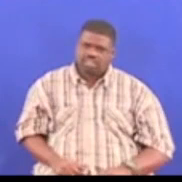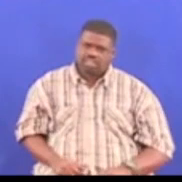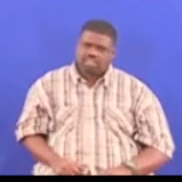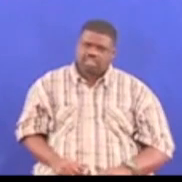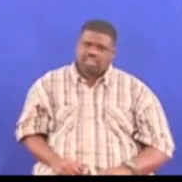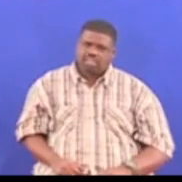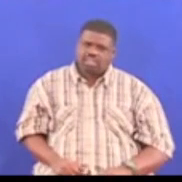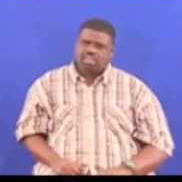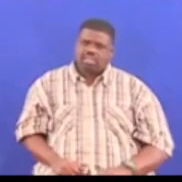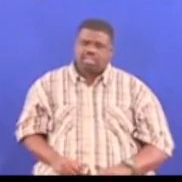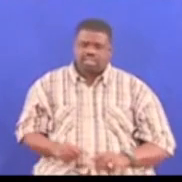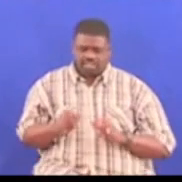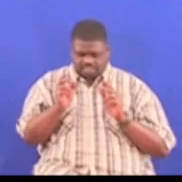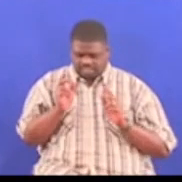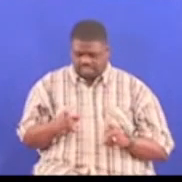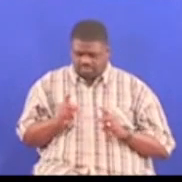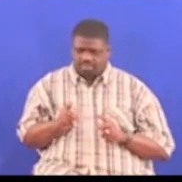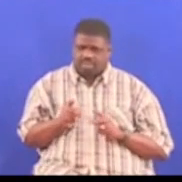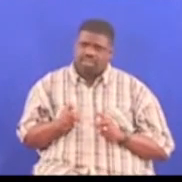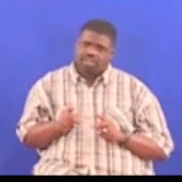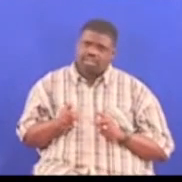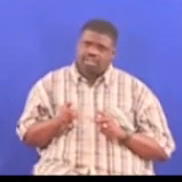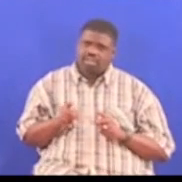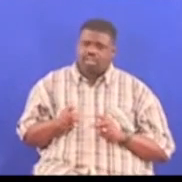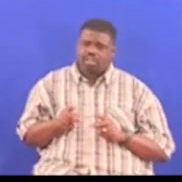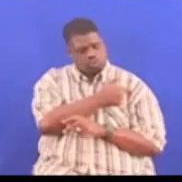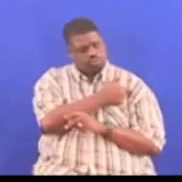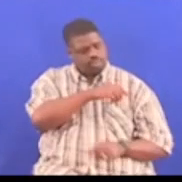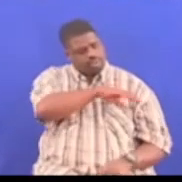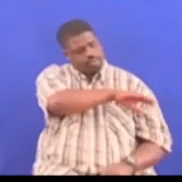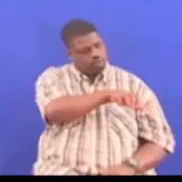na kama